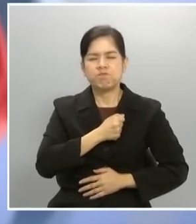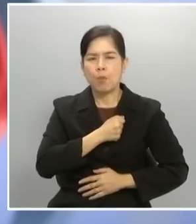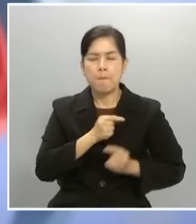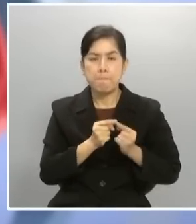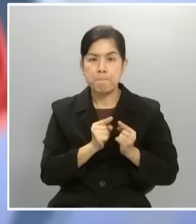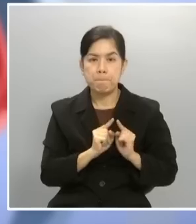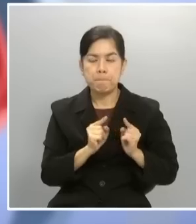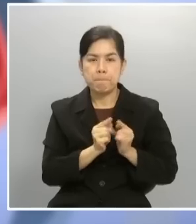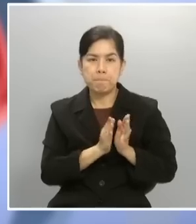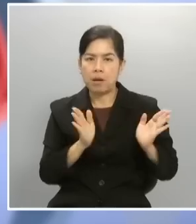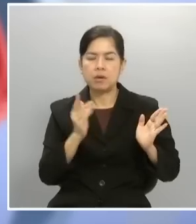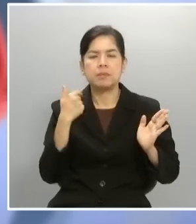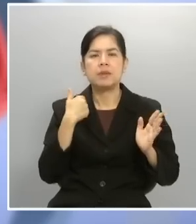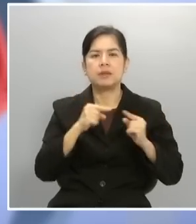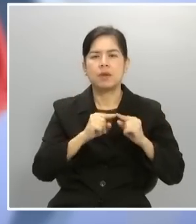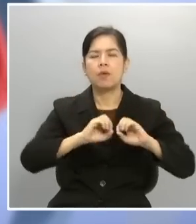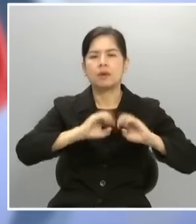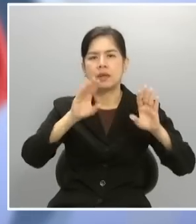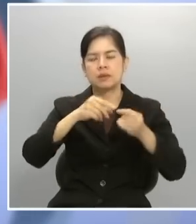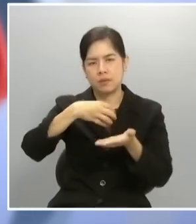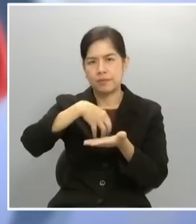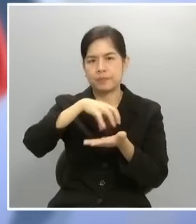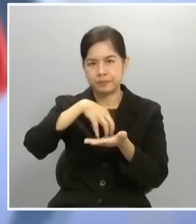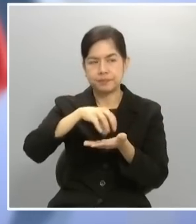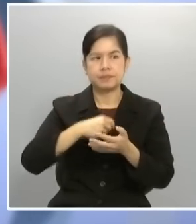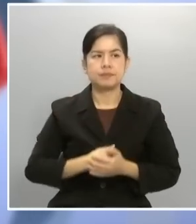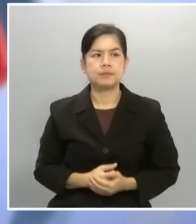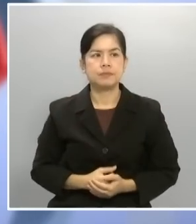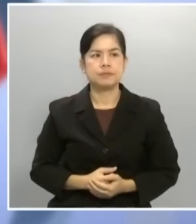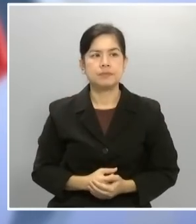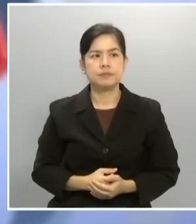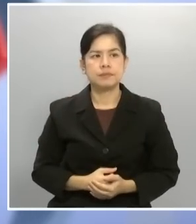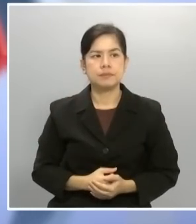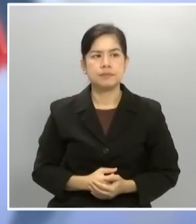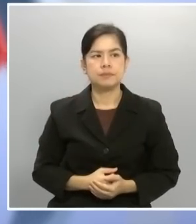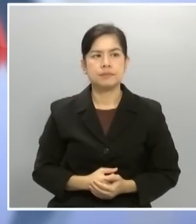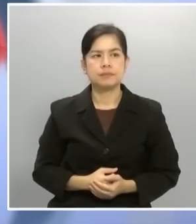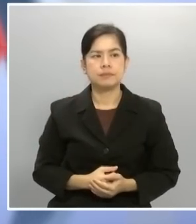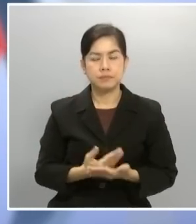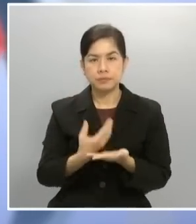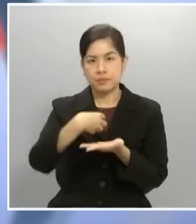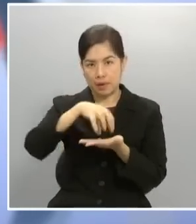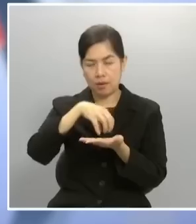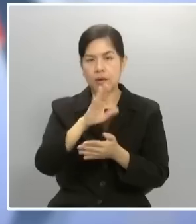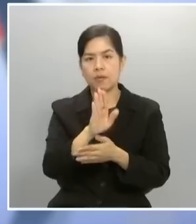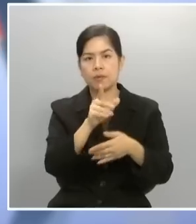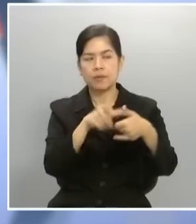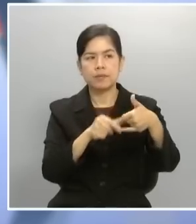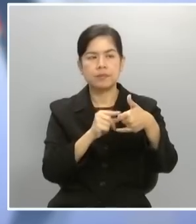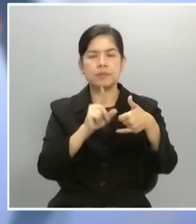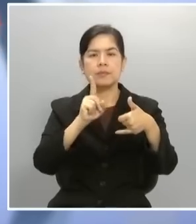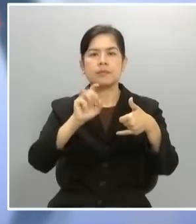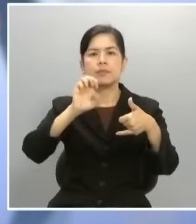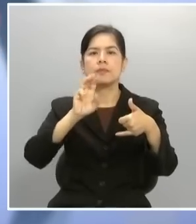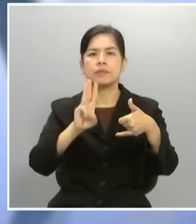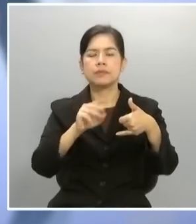ให้เราได้รับรู้กันนะฮะนำมาซึ่งเรื่องราวของวันนี้นี่คือประเด็นของคุณดิวอริสรานะครับคุณผู้ชม